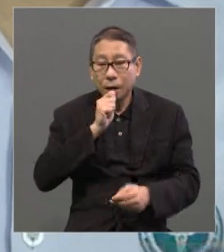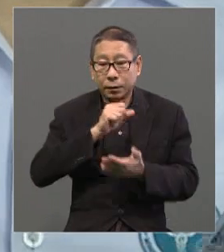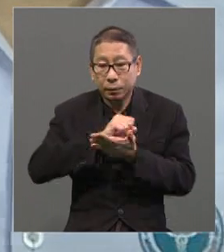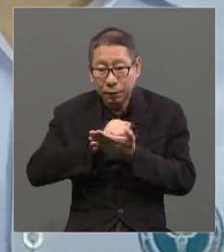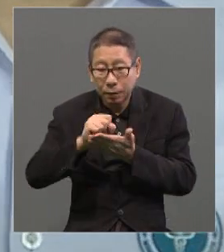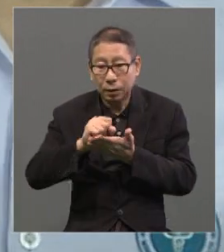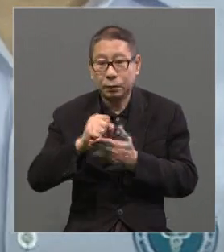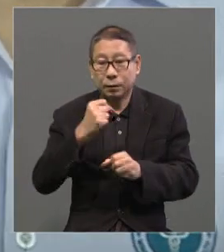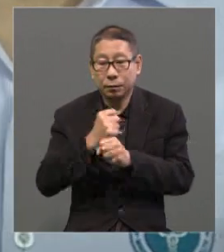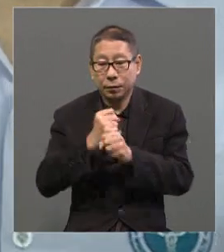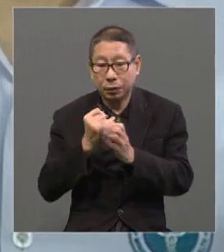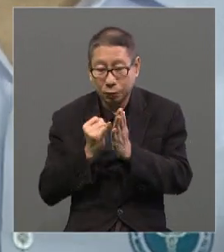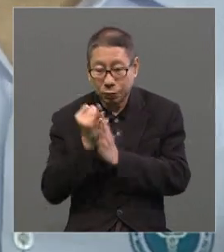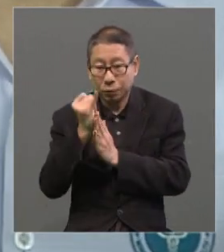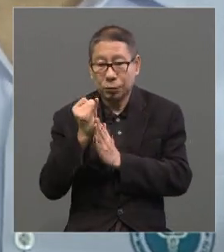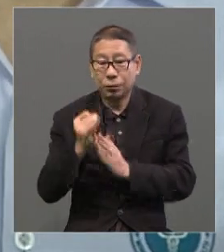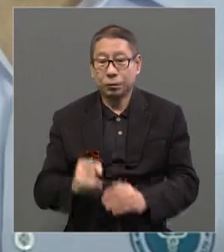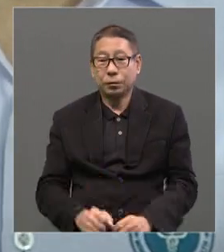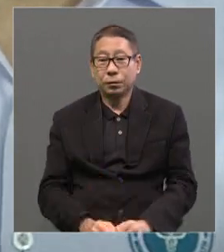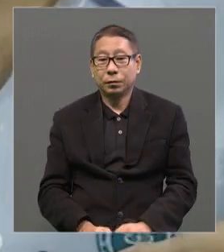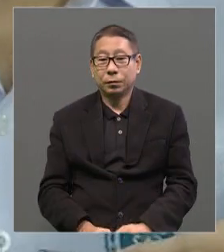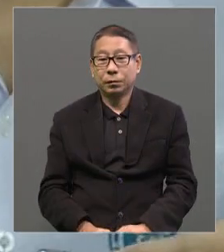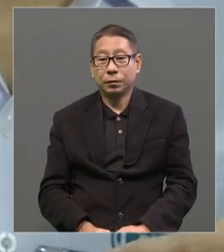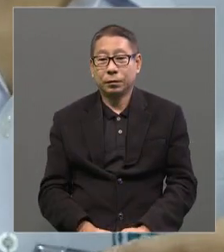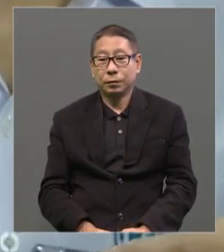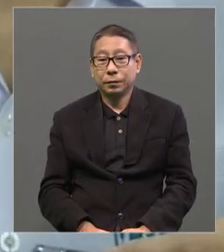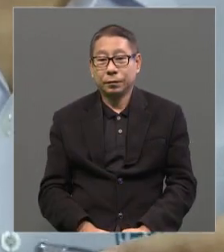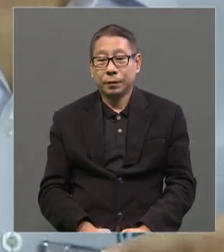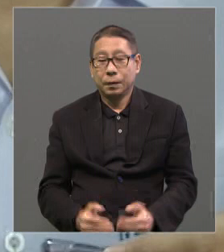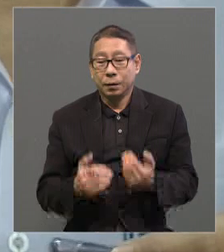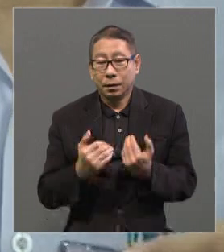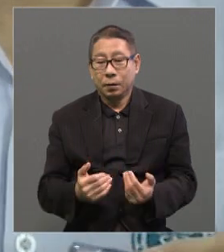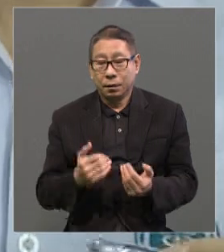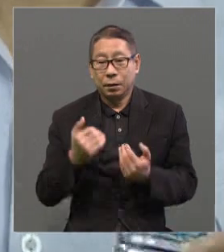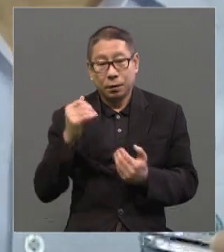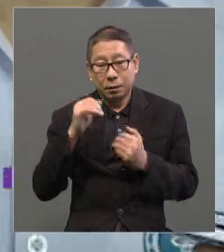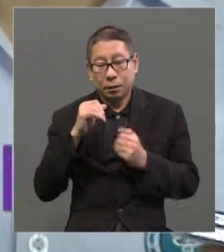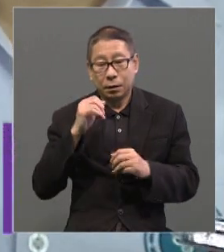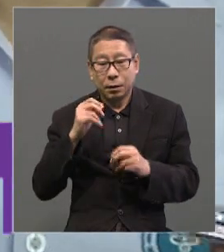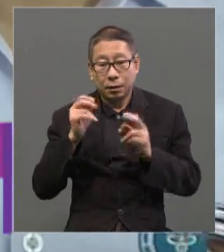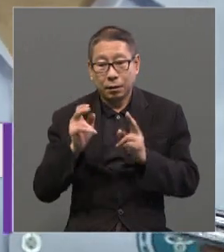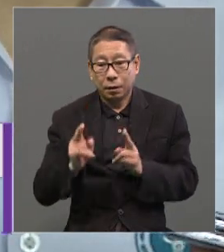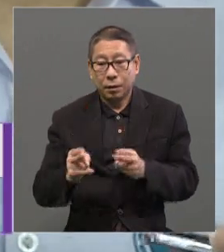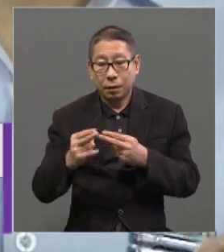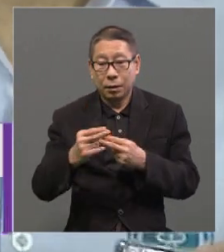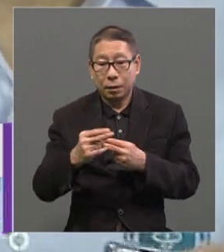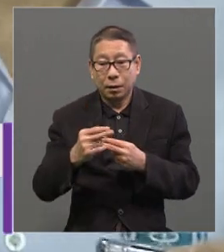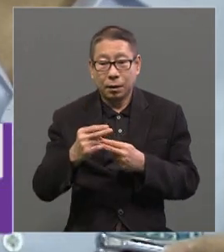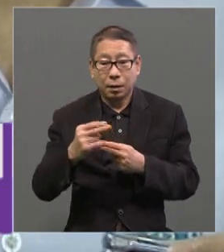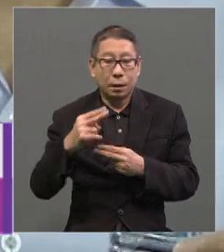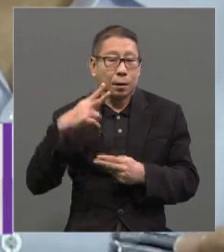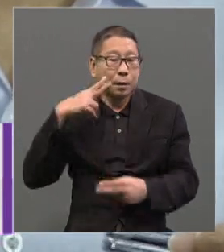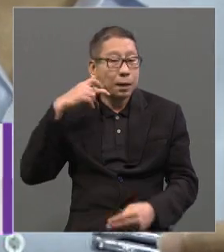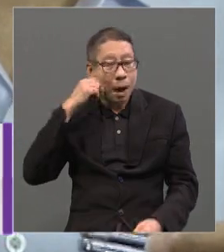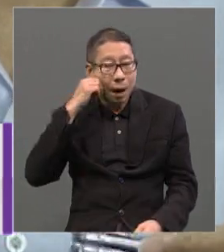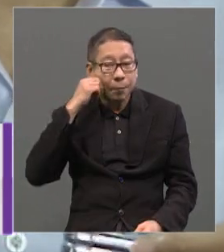ทำตามหลักสุขอนามัยค่ะ ก็ตอนนี้เบื้องต้นเราก็จะว่าจะเป็นแหล่งผลิตของน้ำหรือว่าน้ำแข็งอะ